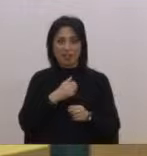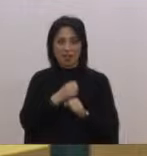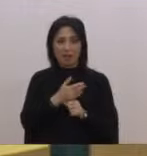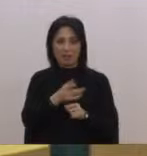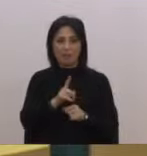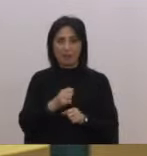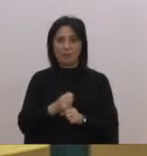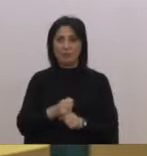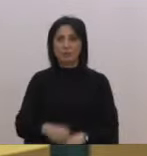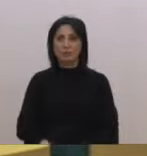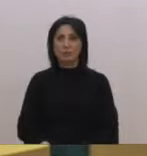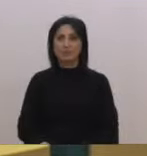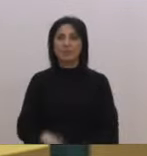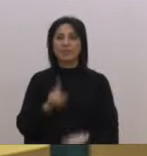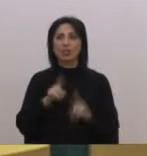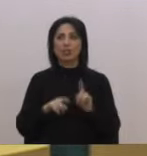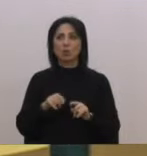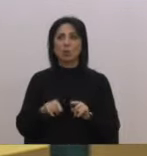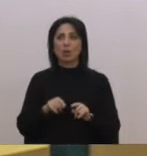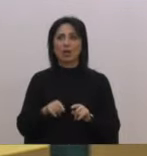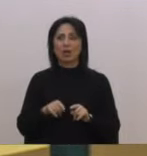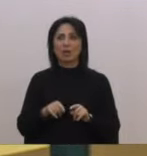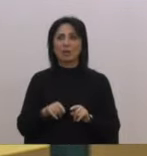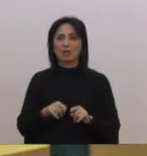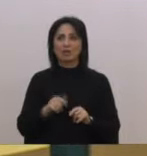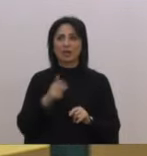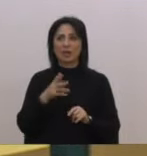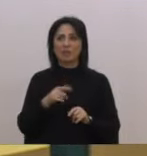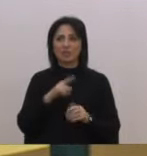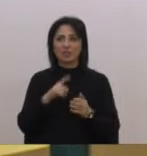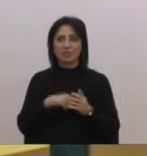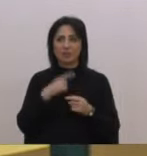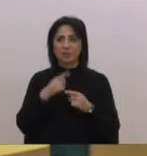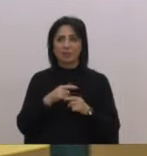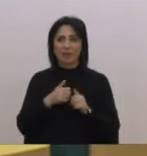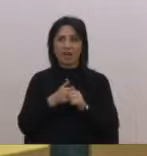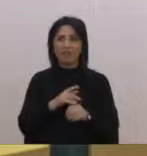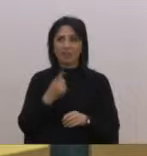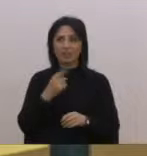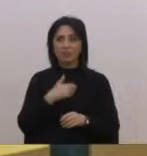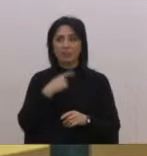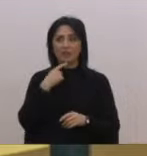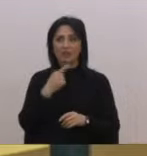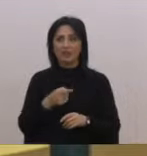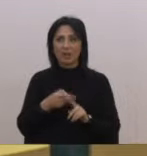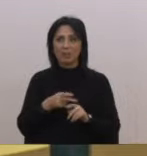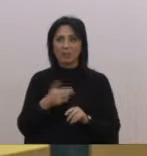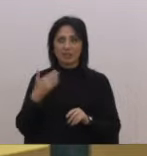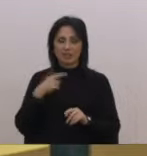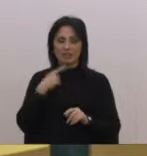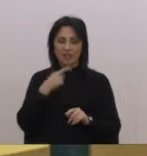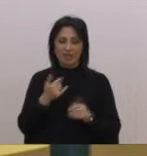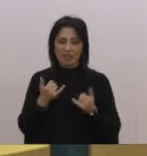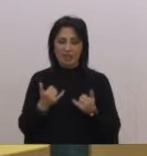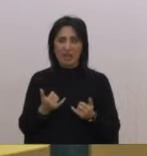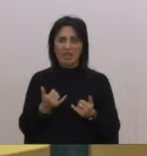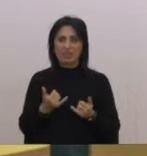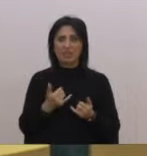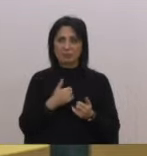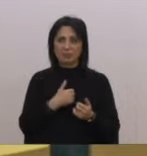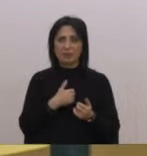vietram. Zogada tehla, ramodinime sa ghetet suit cum ar arga, cu vierti minat cu a. Amestina ta suți cuida, es